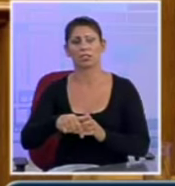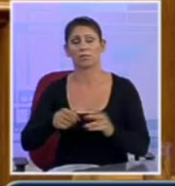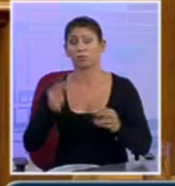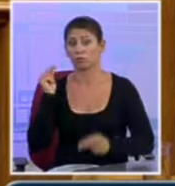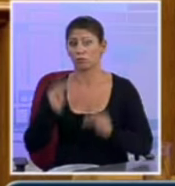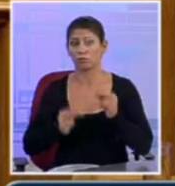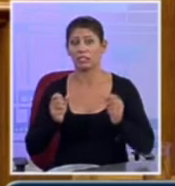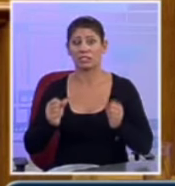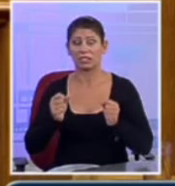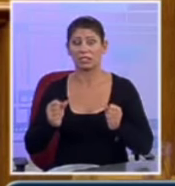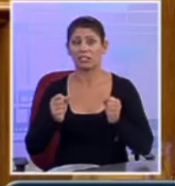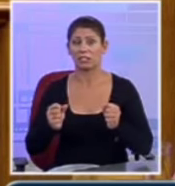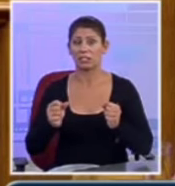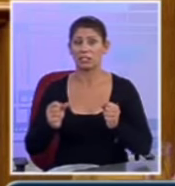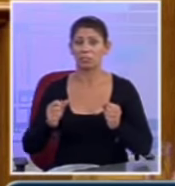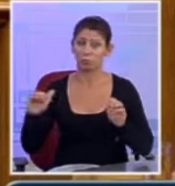η οποία μας ταλανίζει.